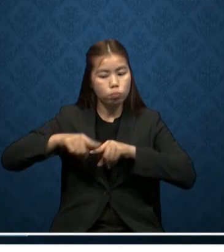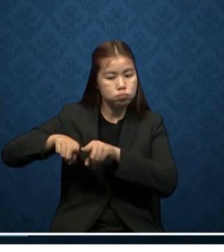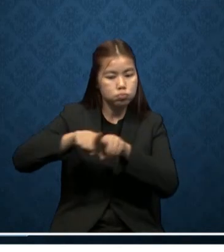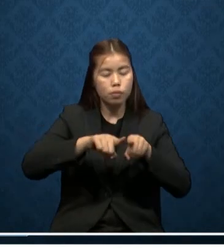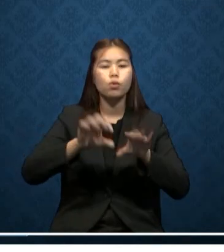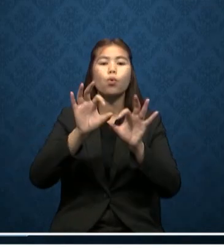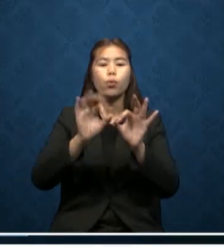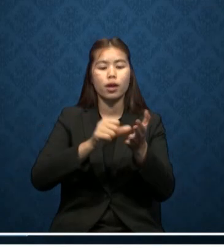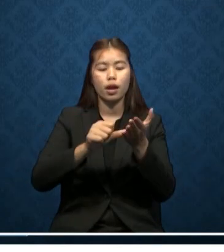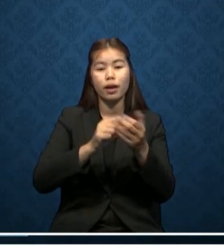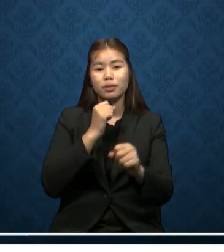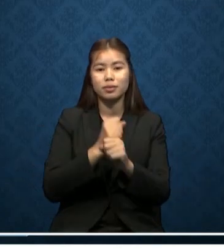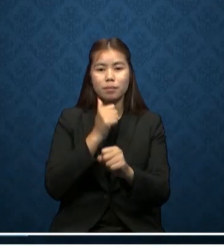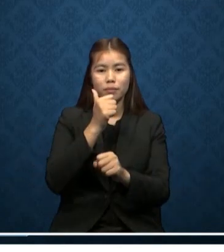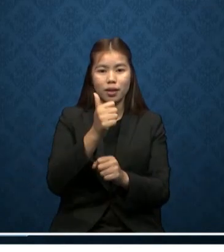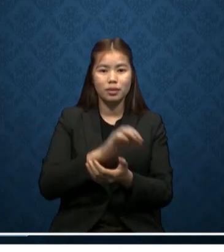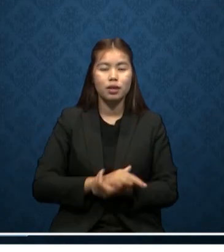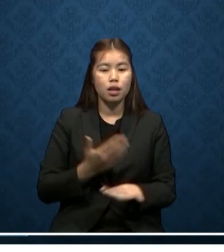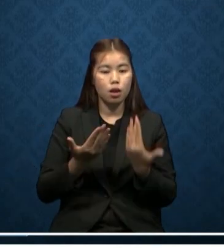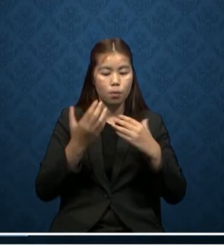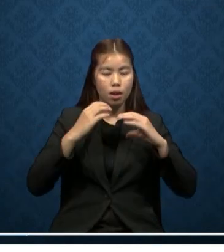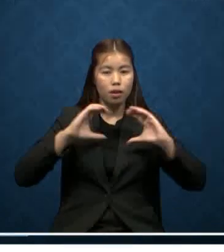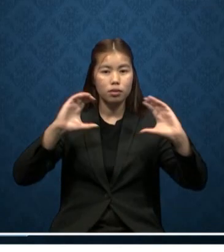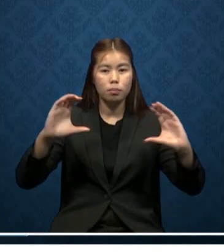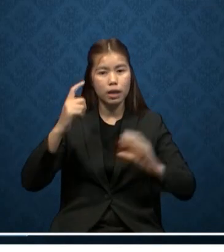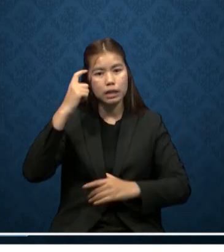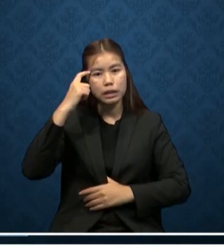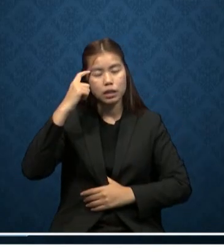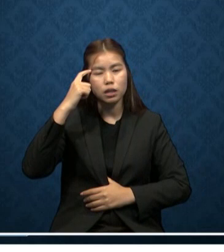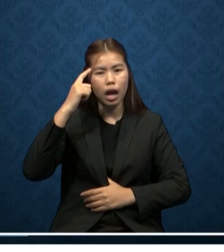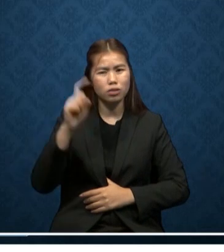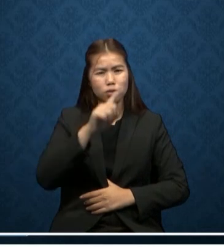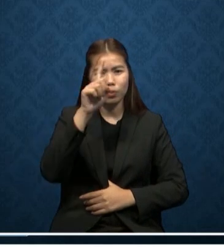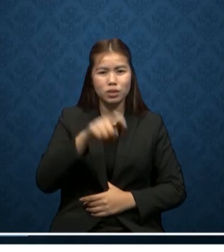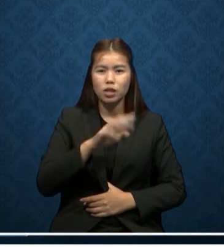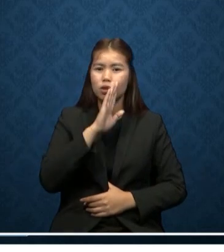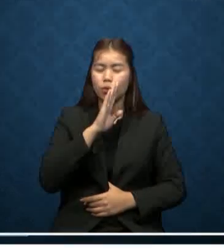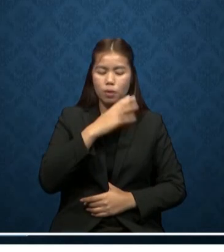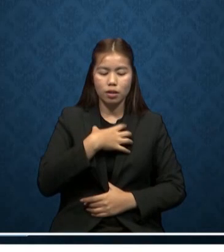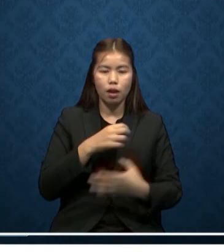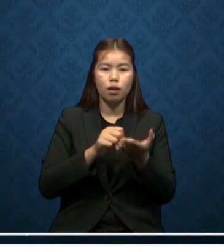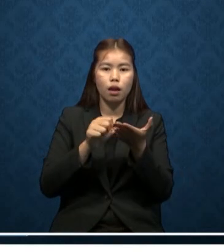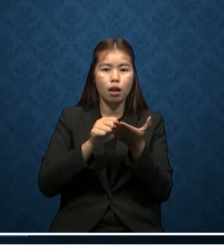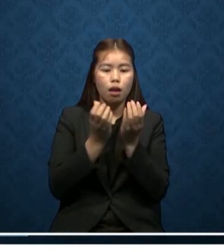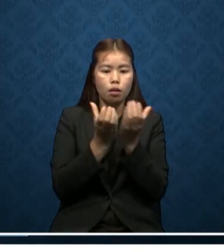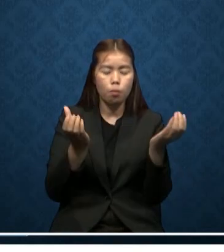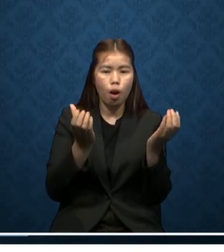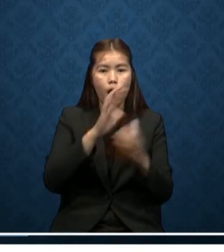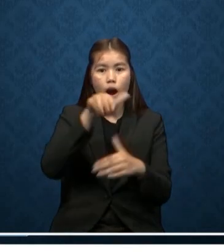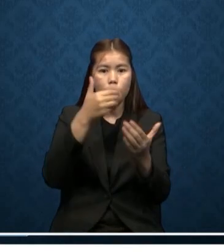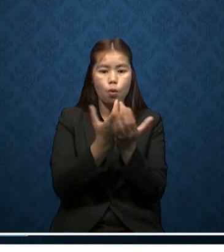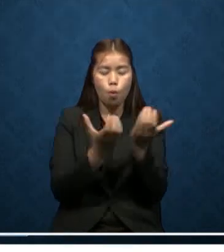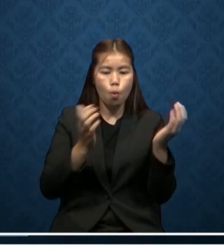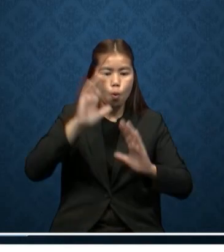ประเด็นที่รัฐบาลอยากจะตั้งประเด็นไว้ว่าเอาละอ่าจะแก้ไขรัฐธรรมนูญทั้งฉบับจะให้มี